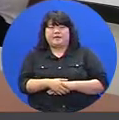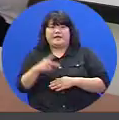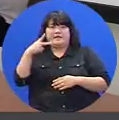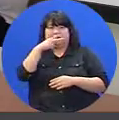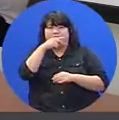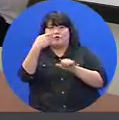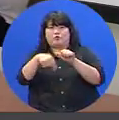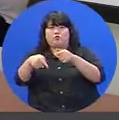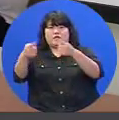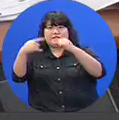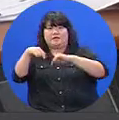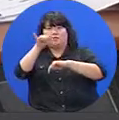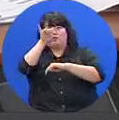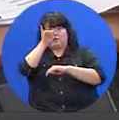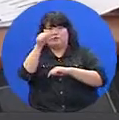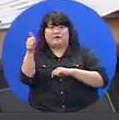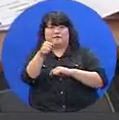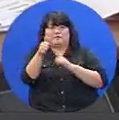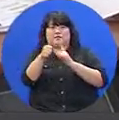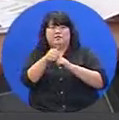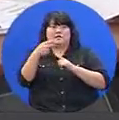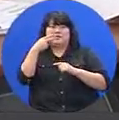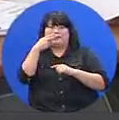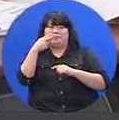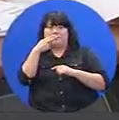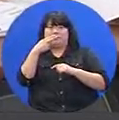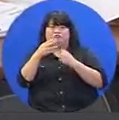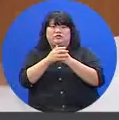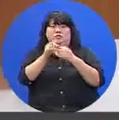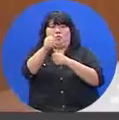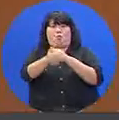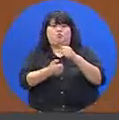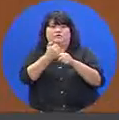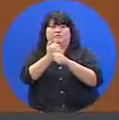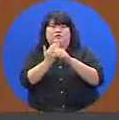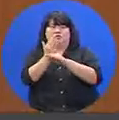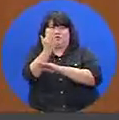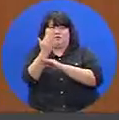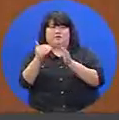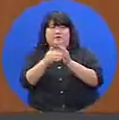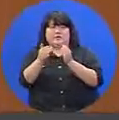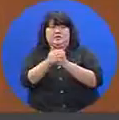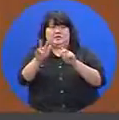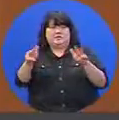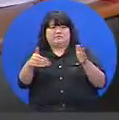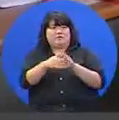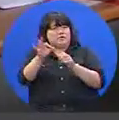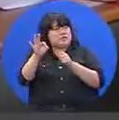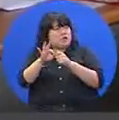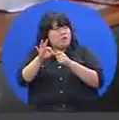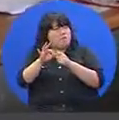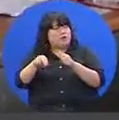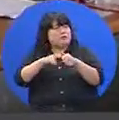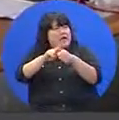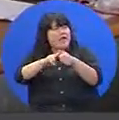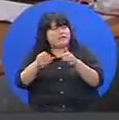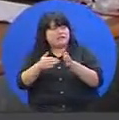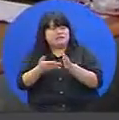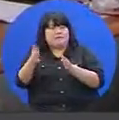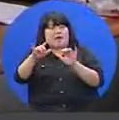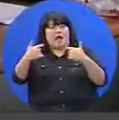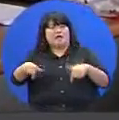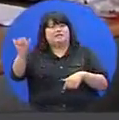금연 교육에 참가하고 있는 이춘근 씨는 담배를 피운 지 50년이 넘었습니다. 지금까지 10차례 넘게 금연을 시도했지만